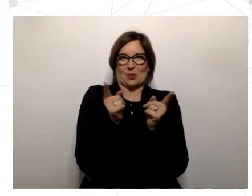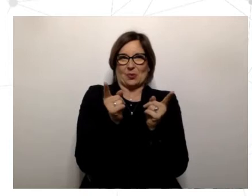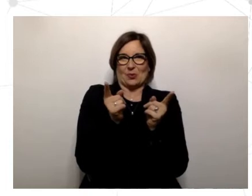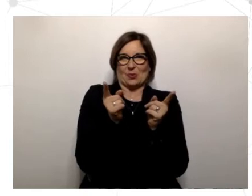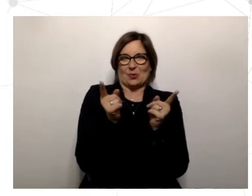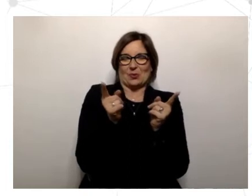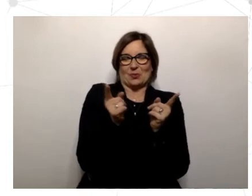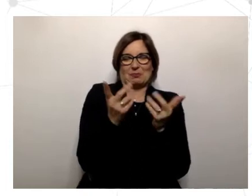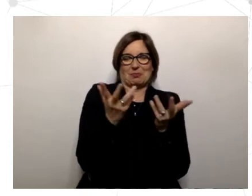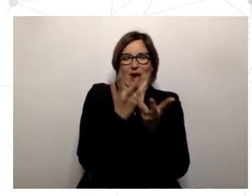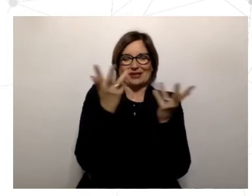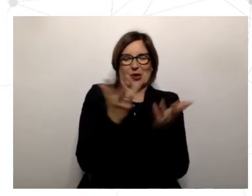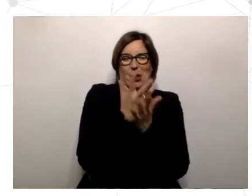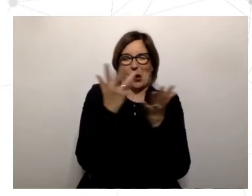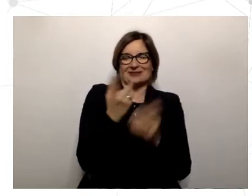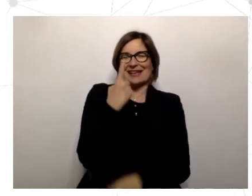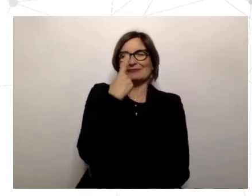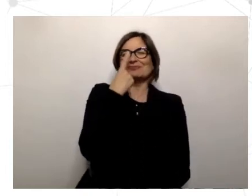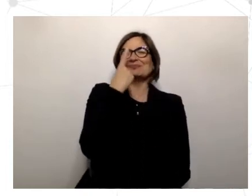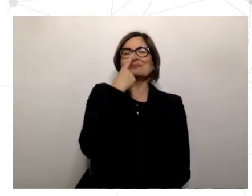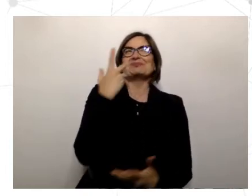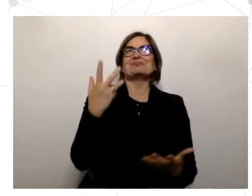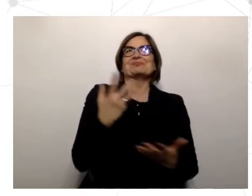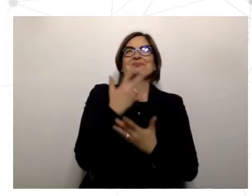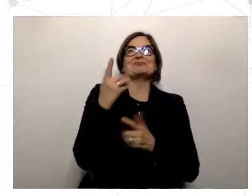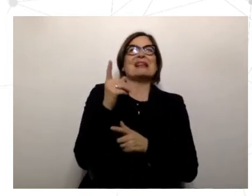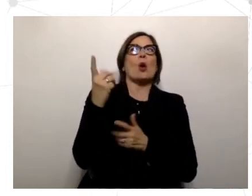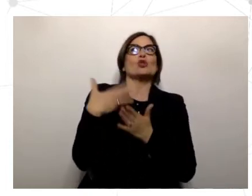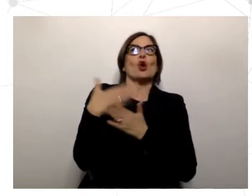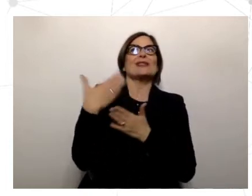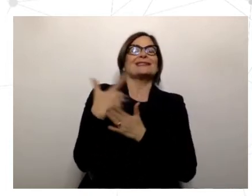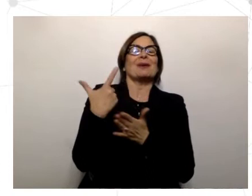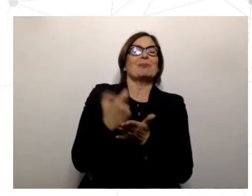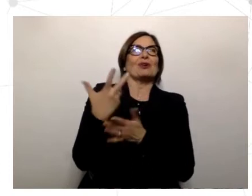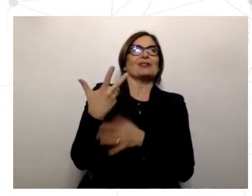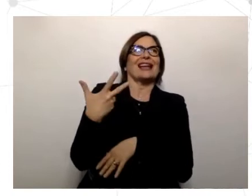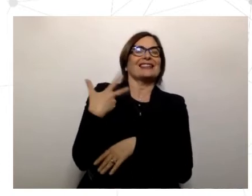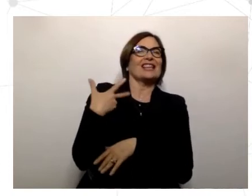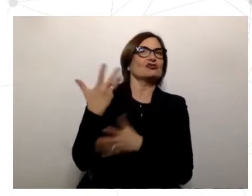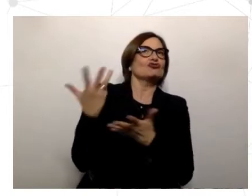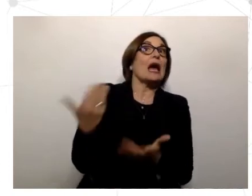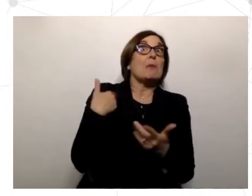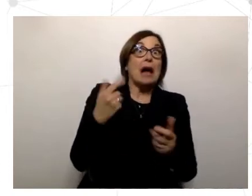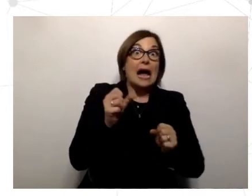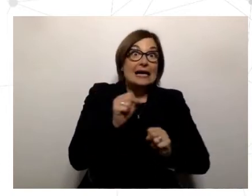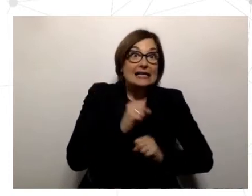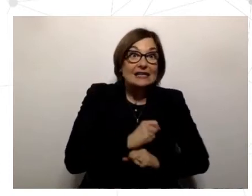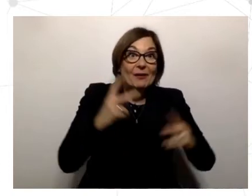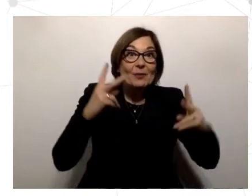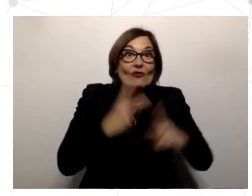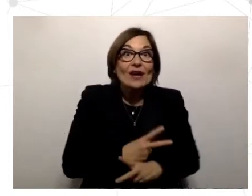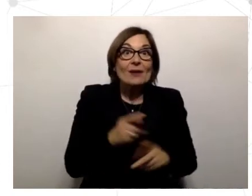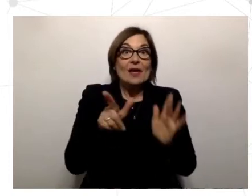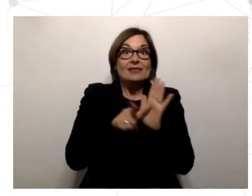piccolo sentore che avrebbe avuto per noi una notizia, ma non credevamo che in così breve tempo avremmo